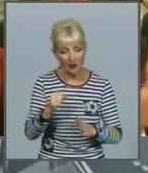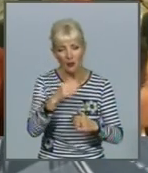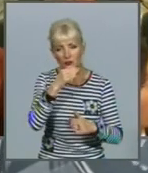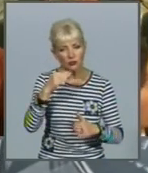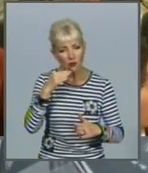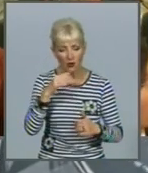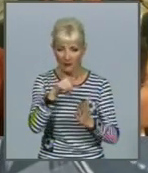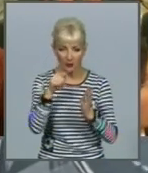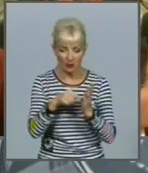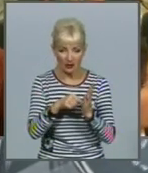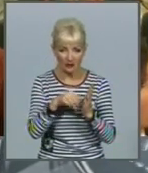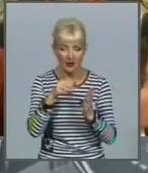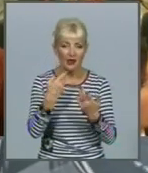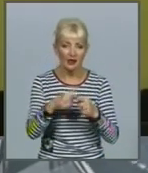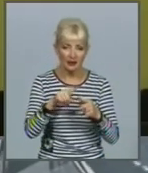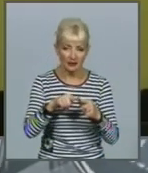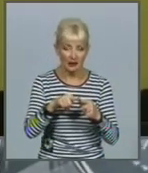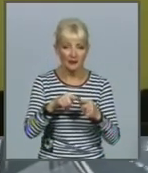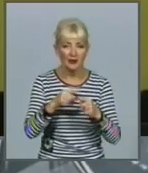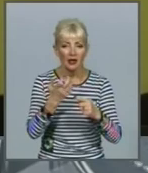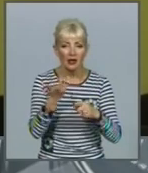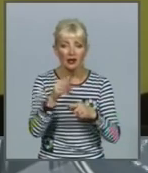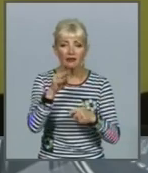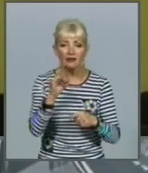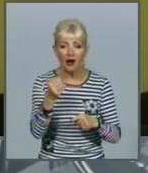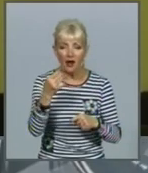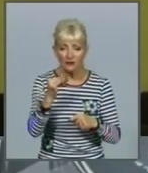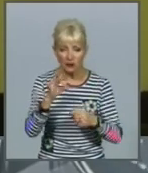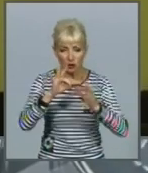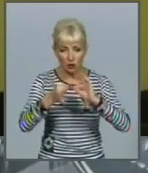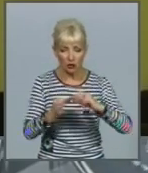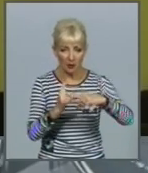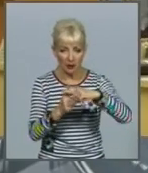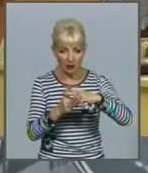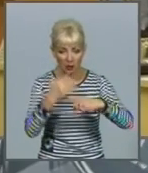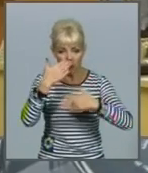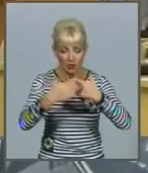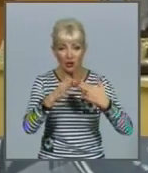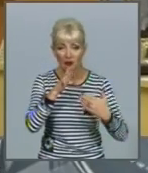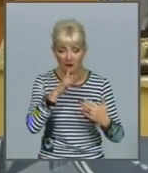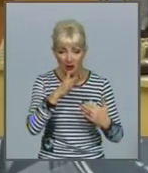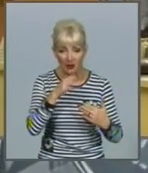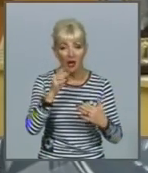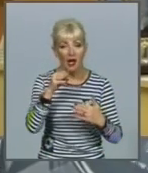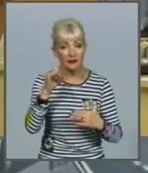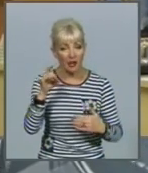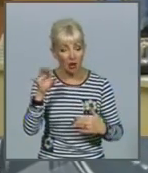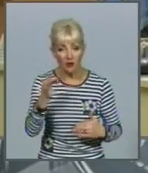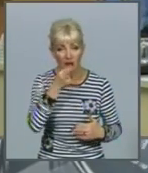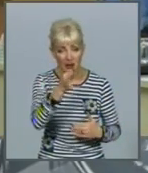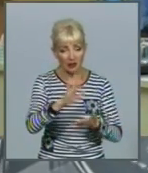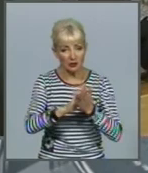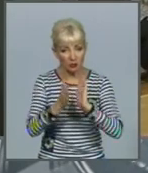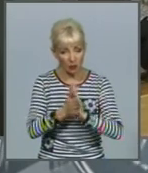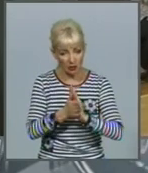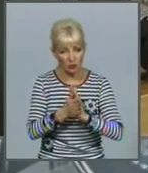трафіку на складних перехрестях. За словами Ігоря Терехова, найближчим часом у Харкові ситуацію планують врегулювати на ряді